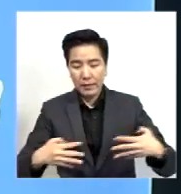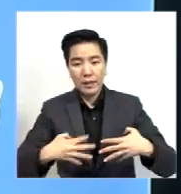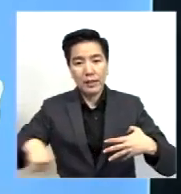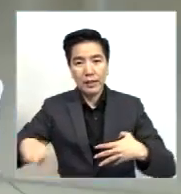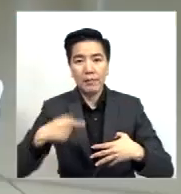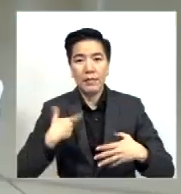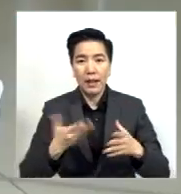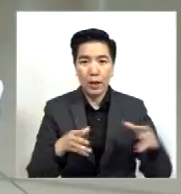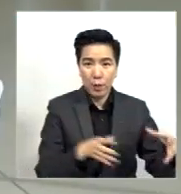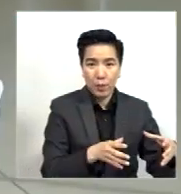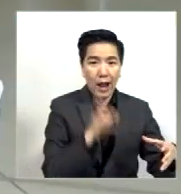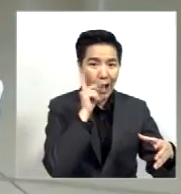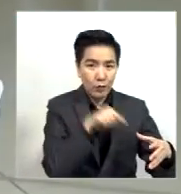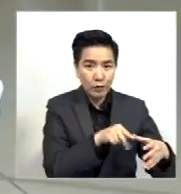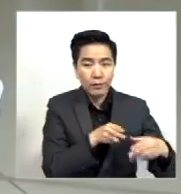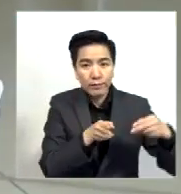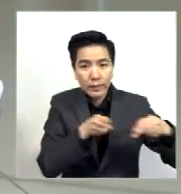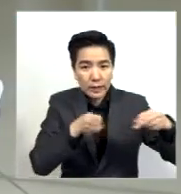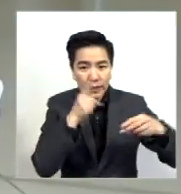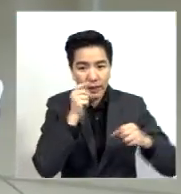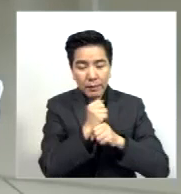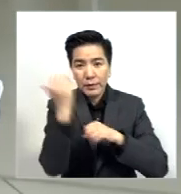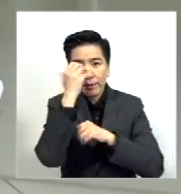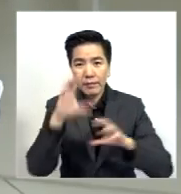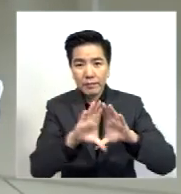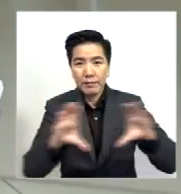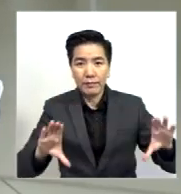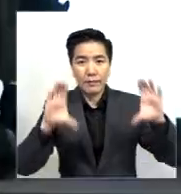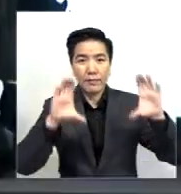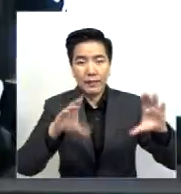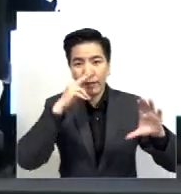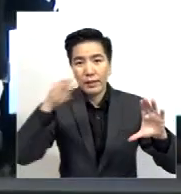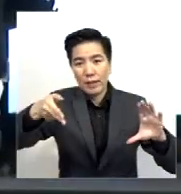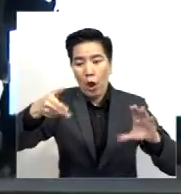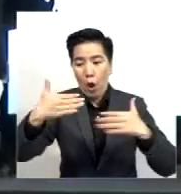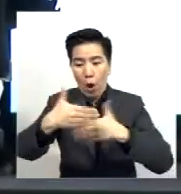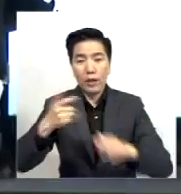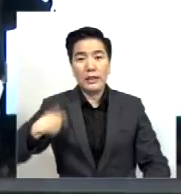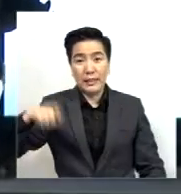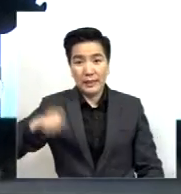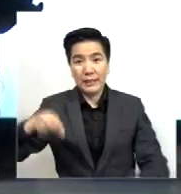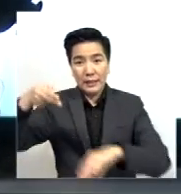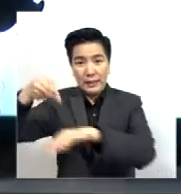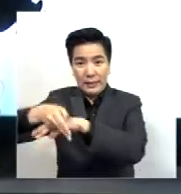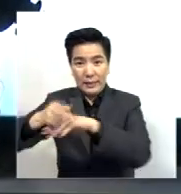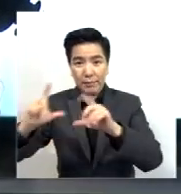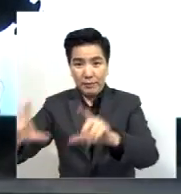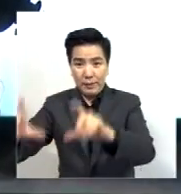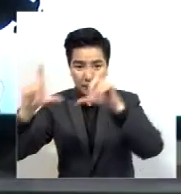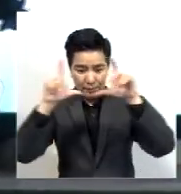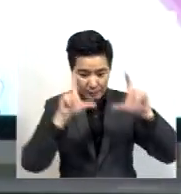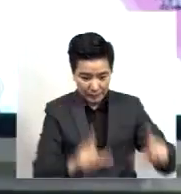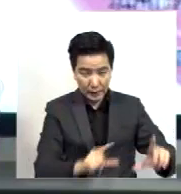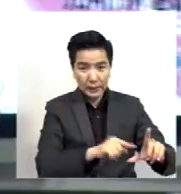ออกเป็นโซนสื่อมวลชนที่มีการติดตั้งโทรทัศน์วงจรปิดถ่ายทอดลงมาจากห้องพิจารณาคดีลงมายังบริเวณชั้น2